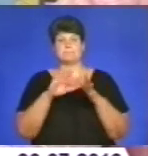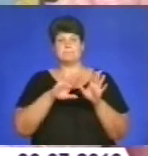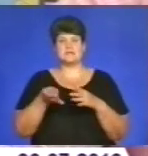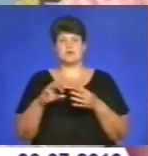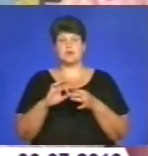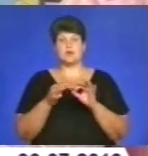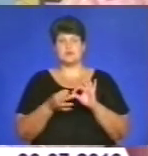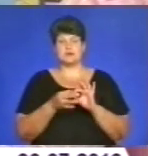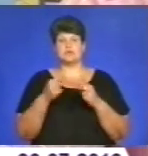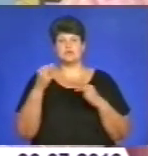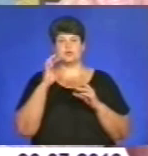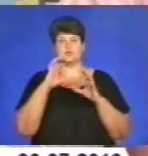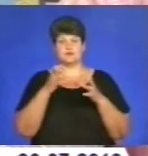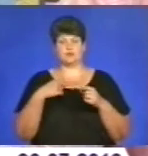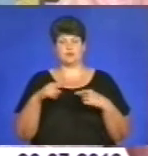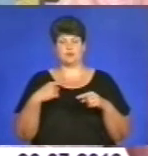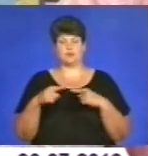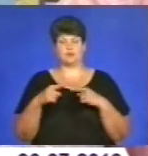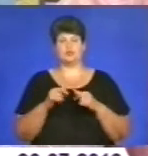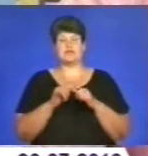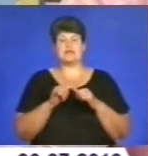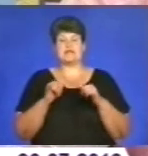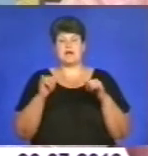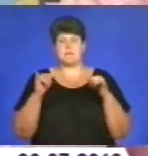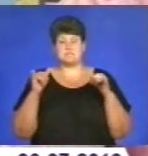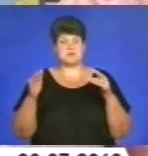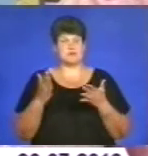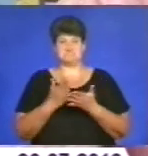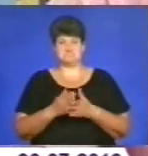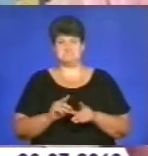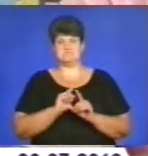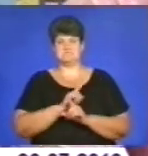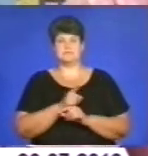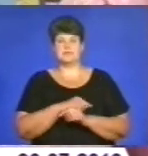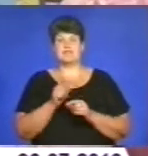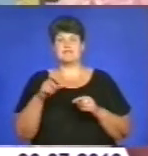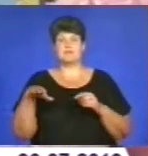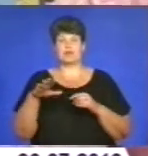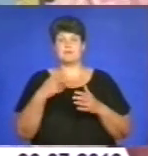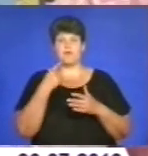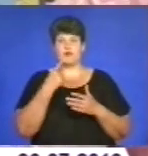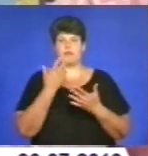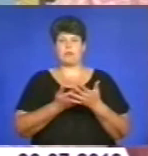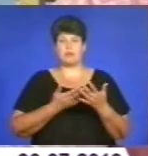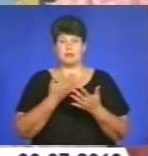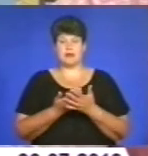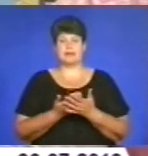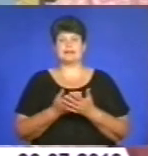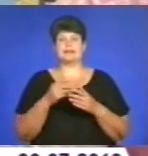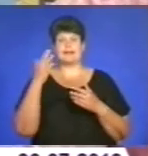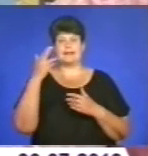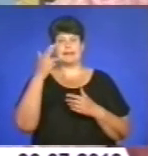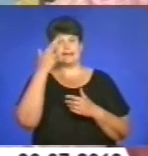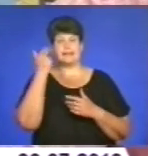і Чемпіонату світу з футболу. Тобто динаміка вражаюча в розвитку регбі в Європі. Я приводив приклад